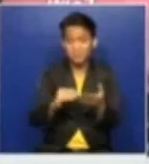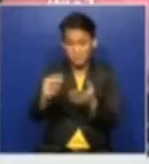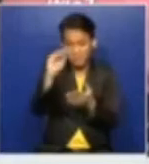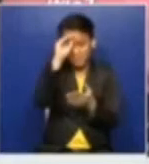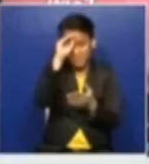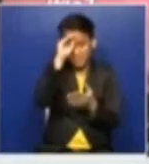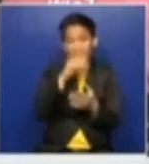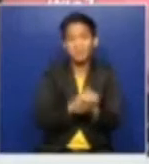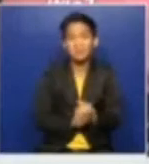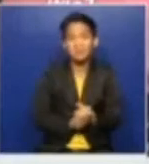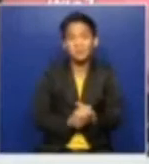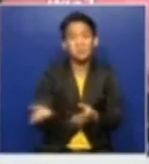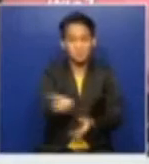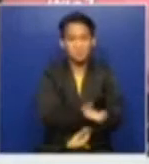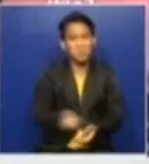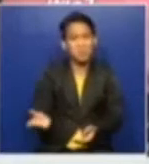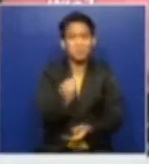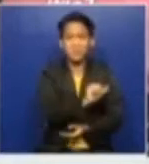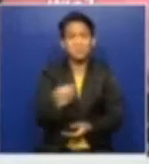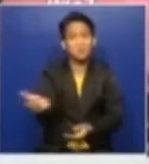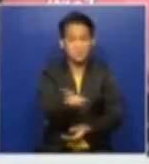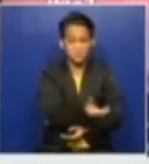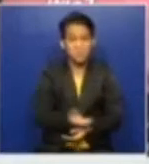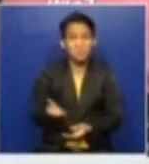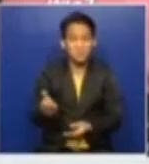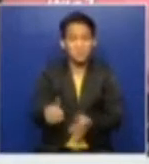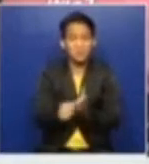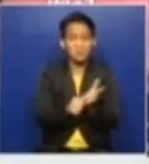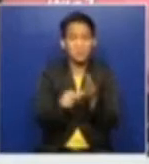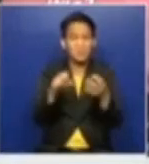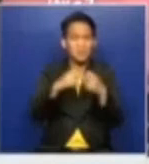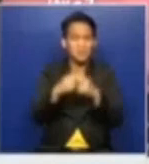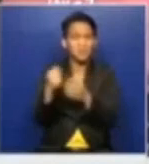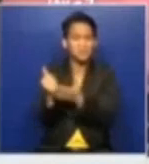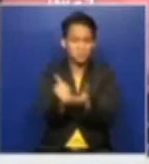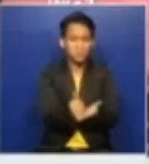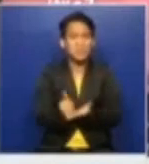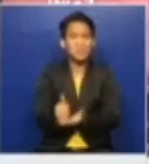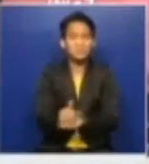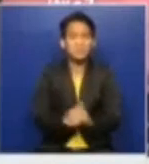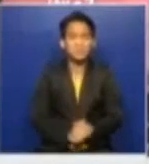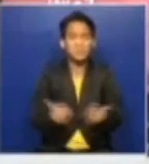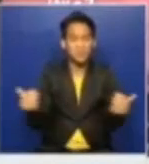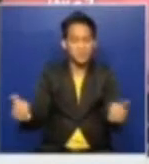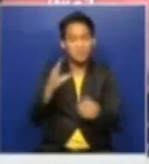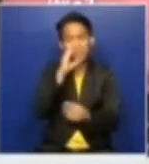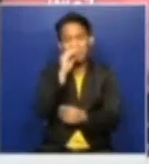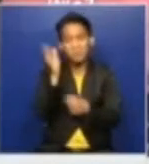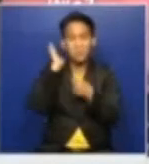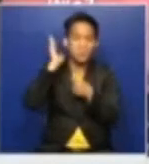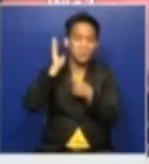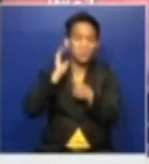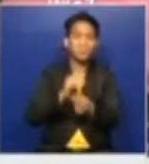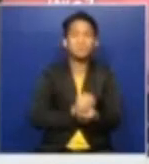ยกันแก้ปัญหาตรงนี้ผมจึงดีใจว่าวันนี้ท่านประธานได้บรรจุยัตติซึ่งวันนี้สมาชิกสภ